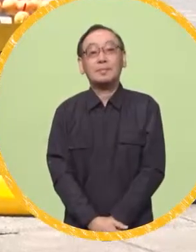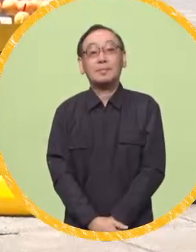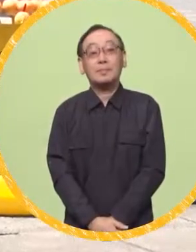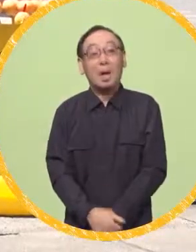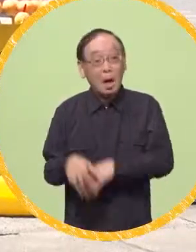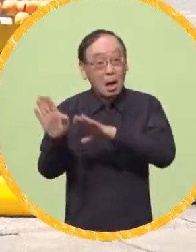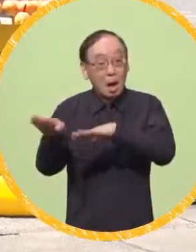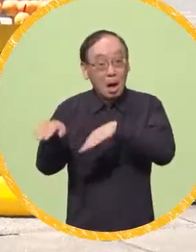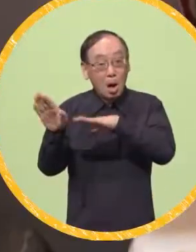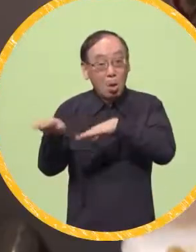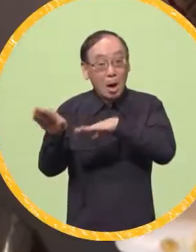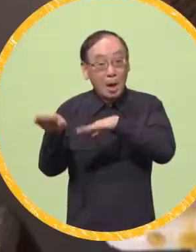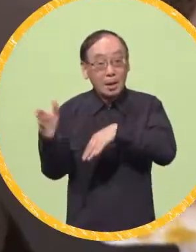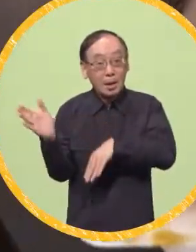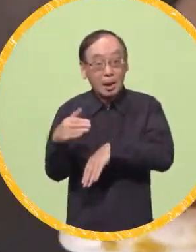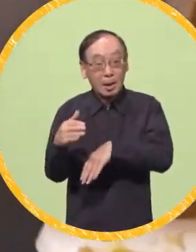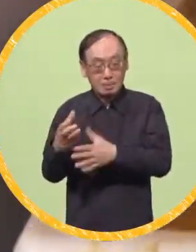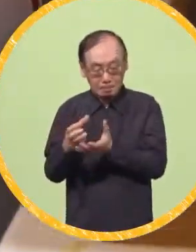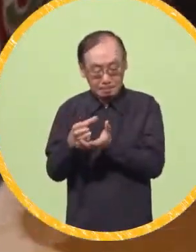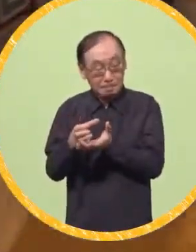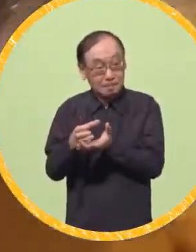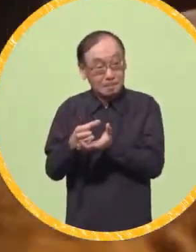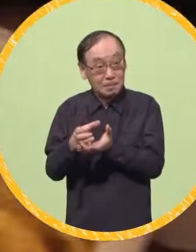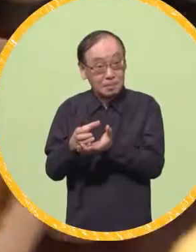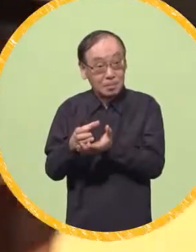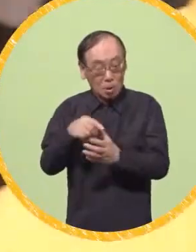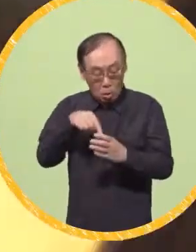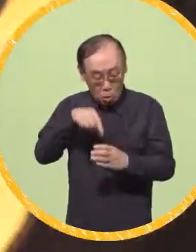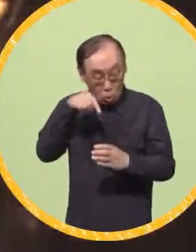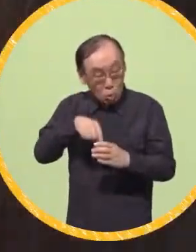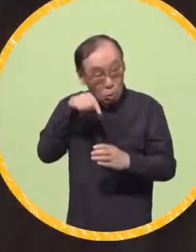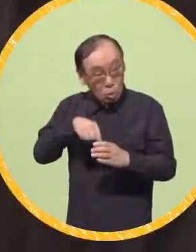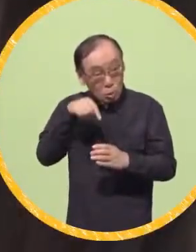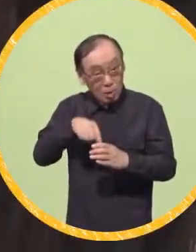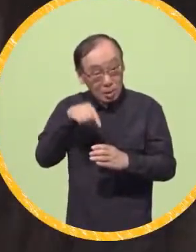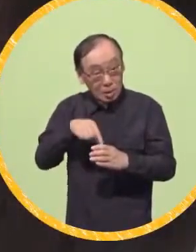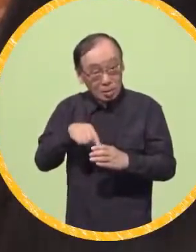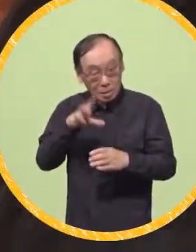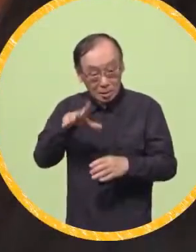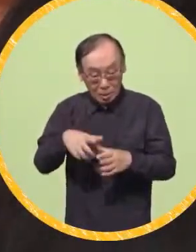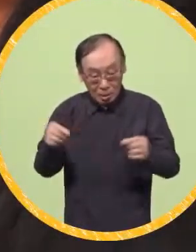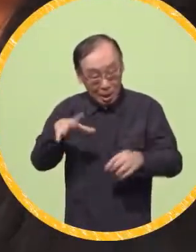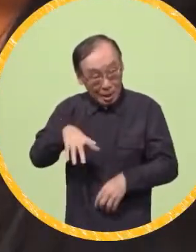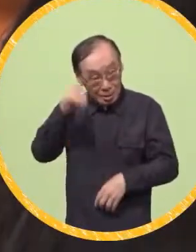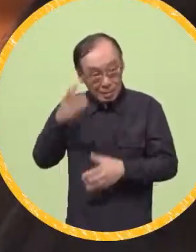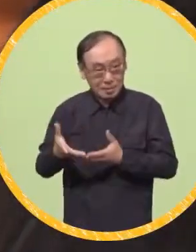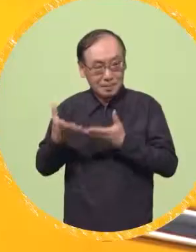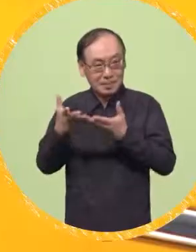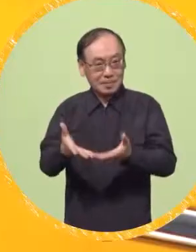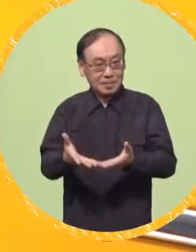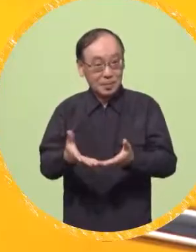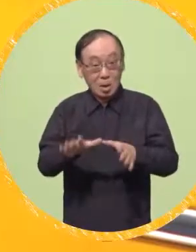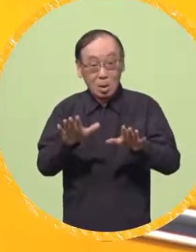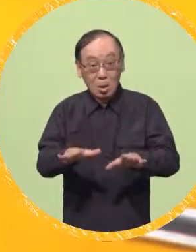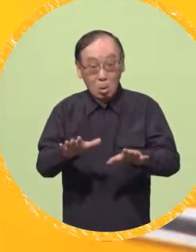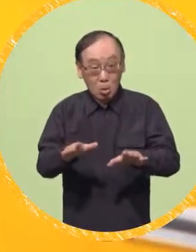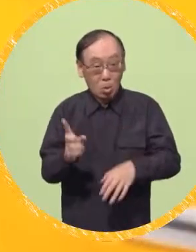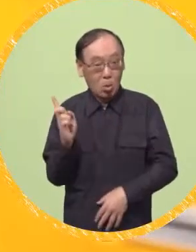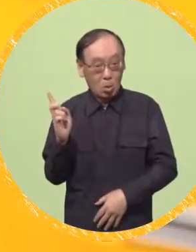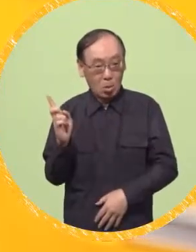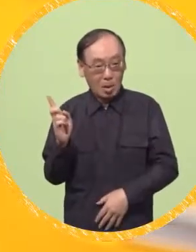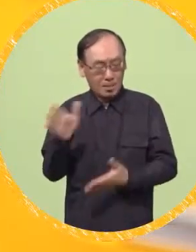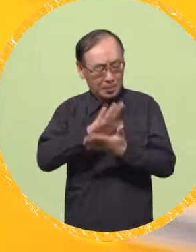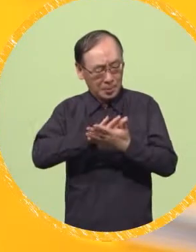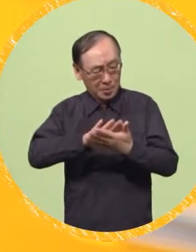ハワイノースショアからヘルシーなスーパーフードドリンクバーが日本初上陸0今回は beauty &